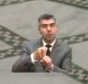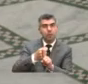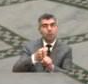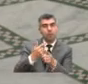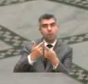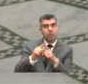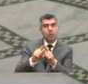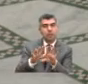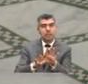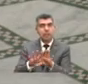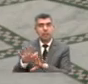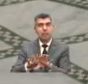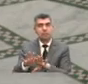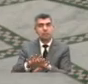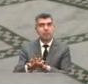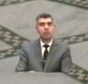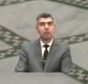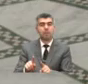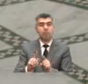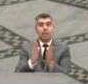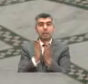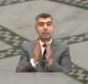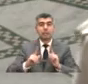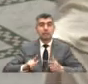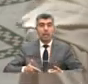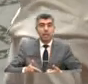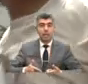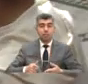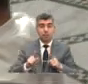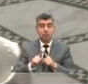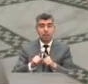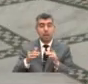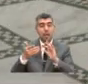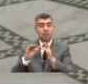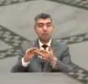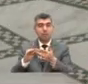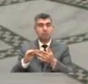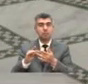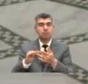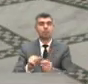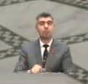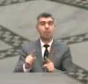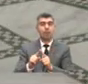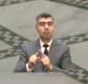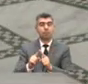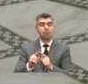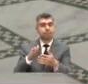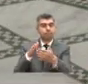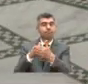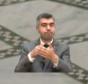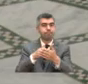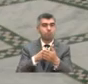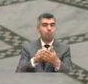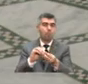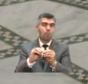ديال التدابير باش يكون هذا التعليم الرقمي، ولكن واجهنا واحد العدد ديال الإشكالات